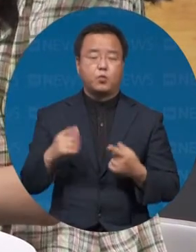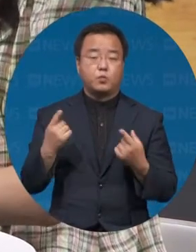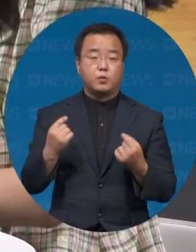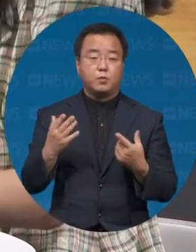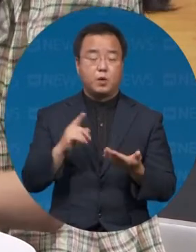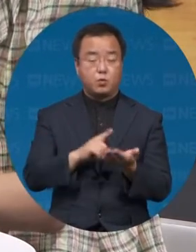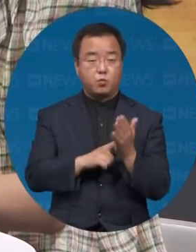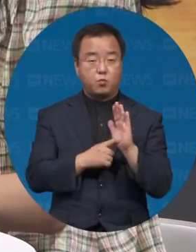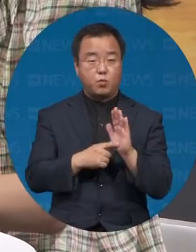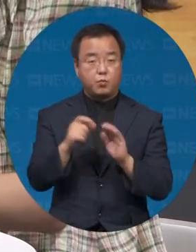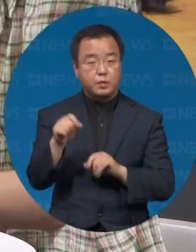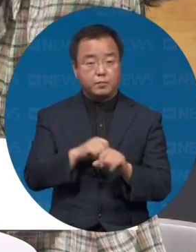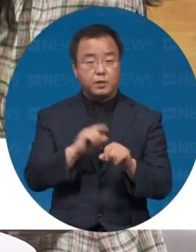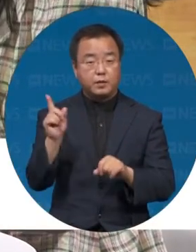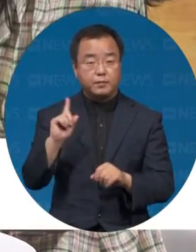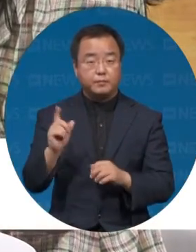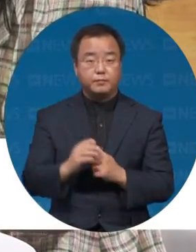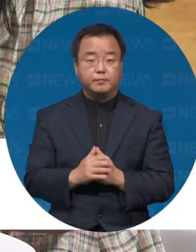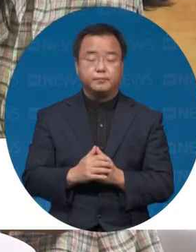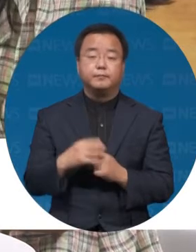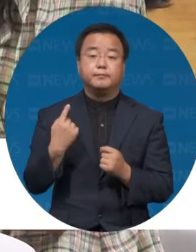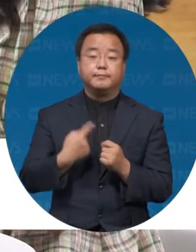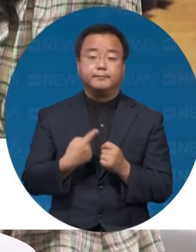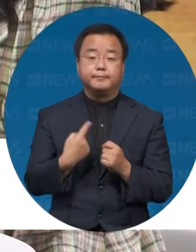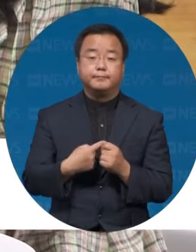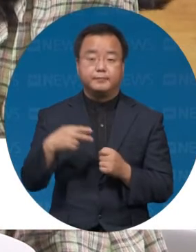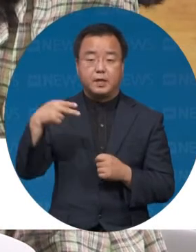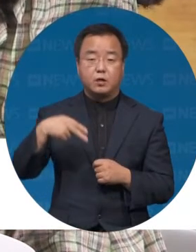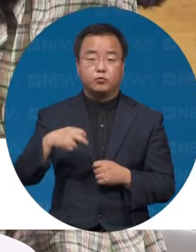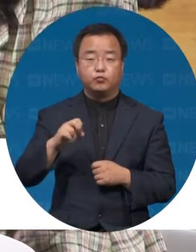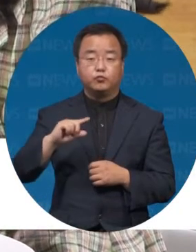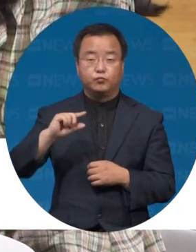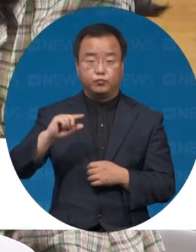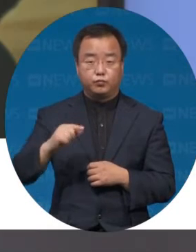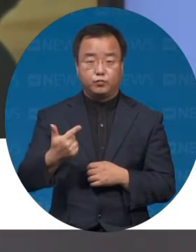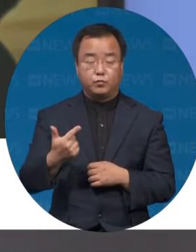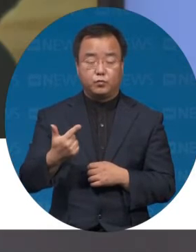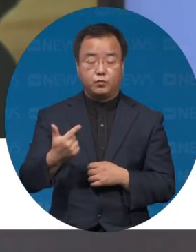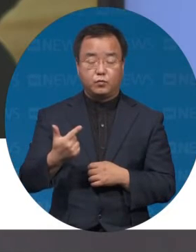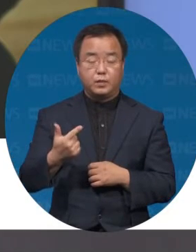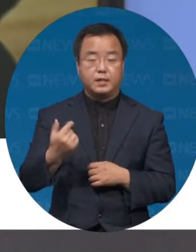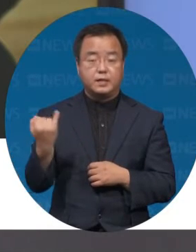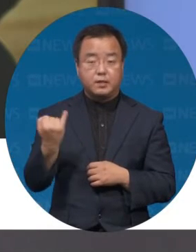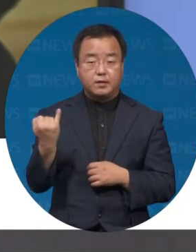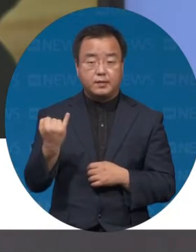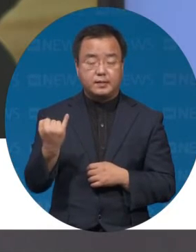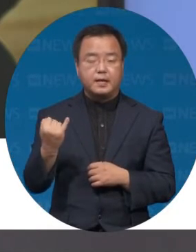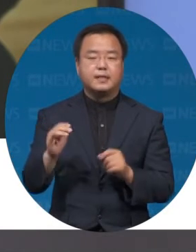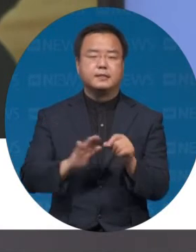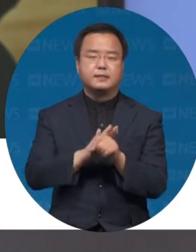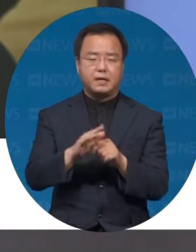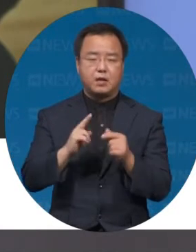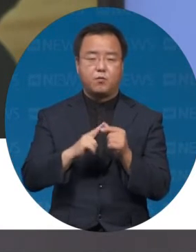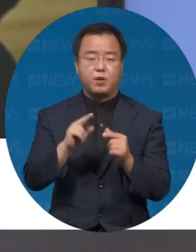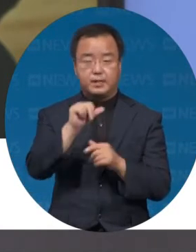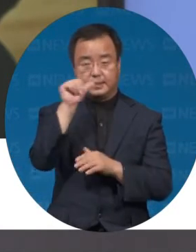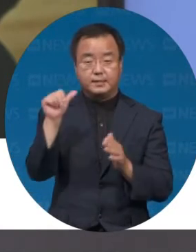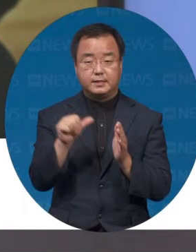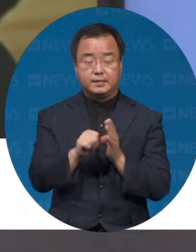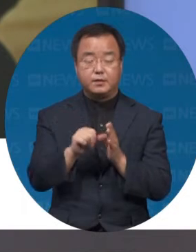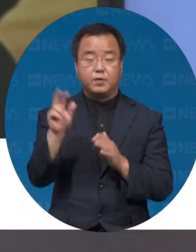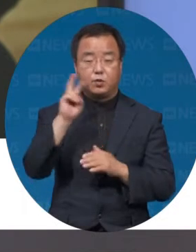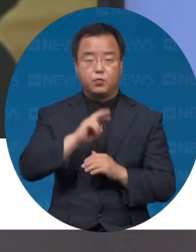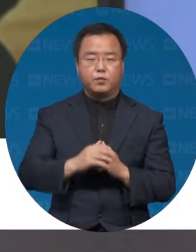인상 깊었던 곡들 소개 좀 해주세요. 네, 첫 번째로는 슈만의 연가곡집 여인의 사랑과 생애입니다. 프랑스 귀족